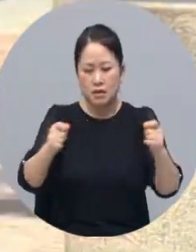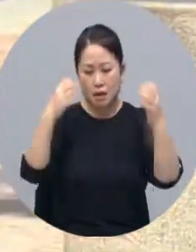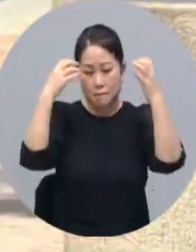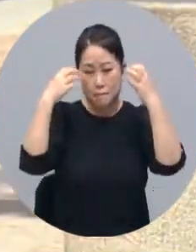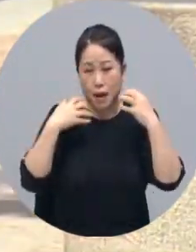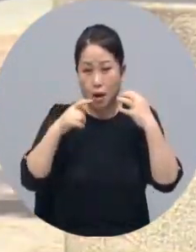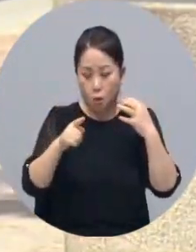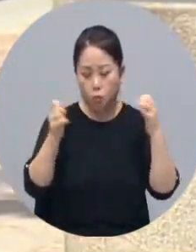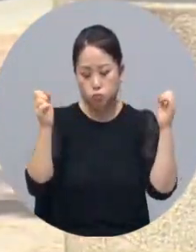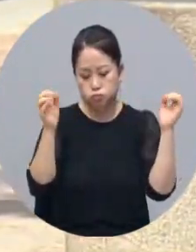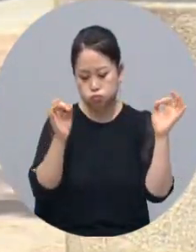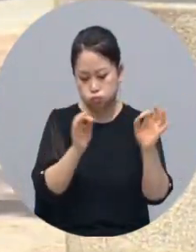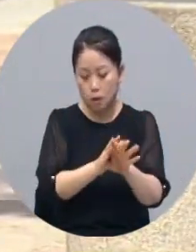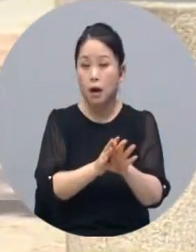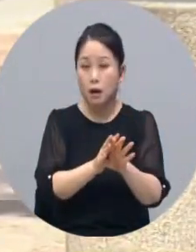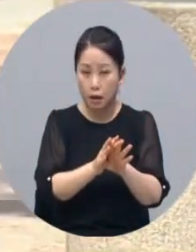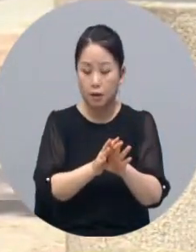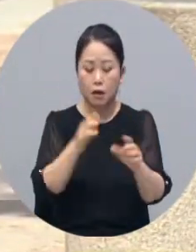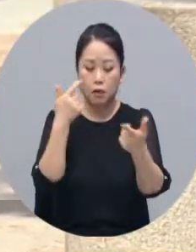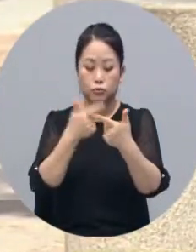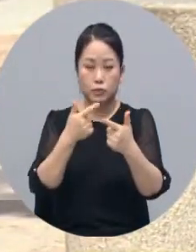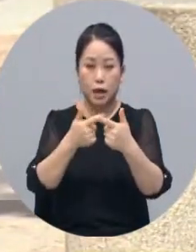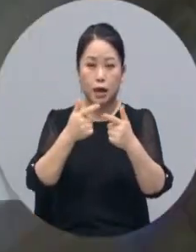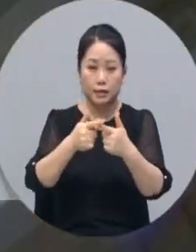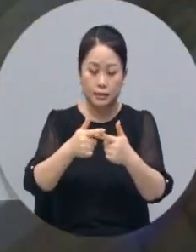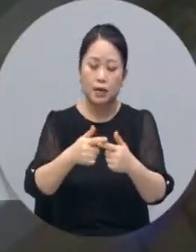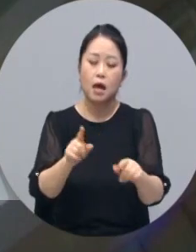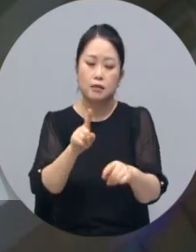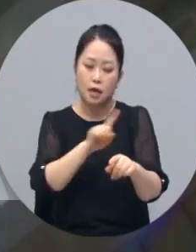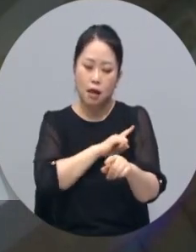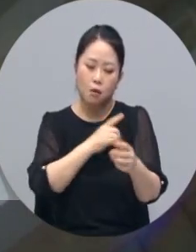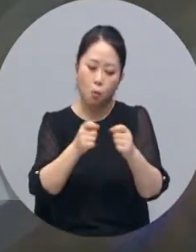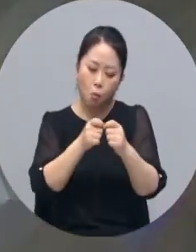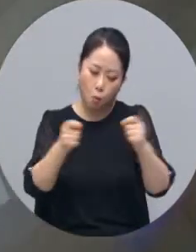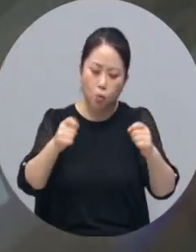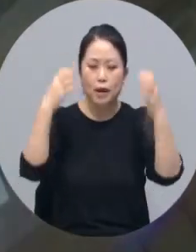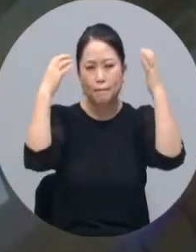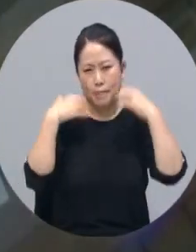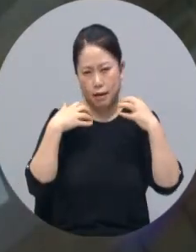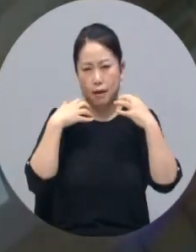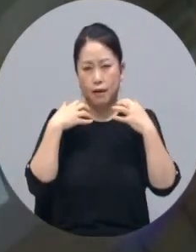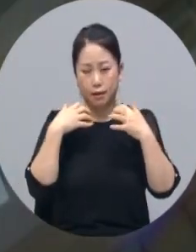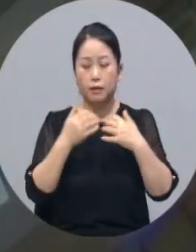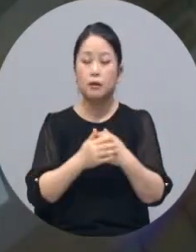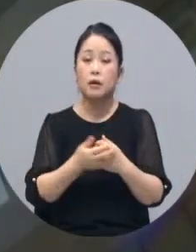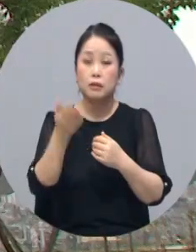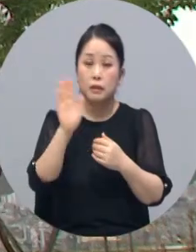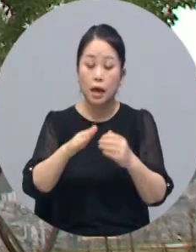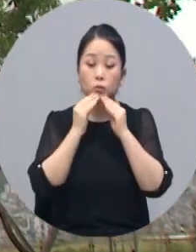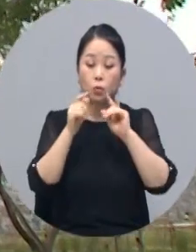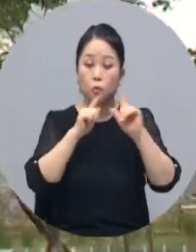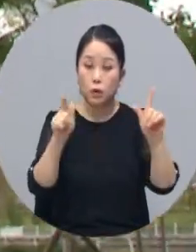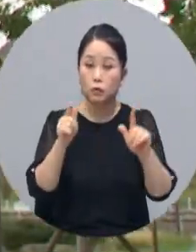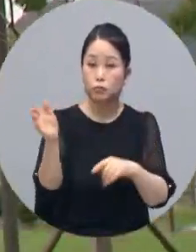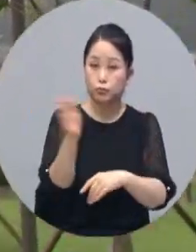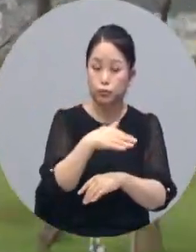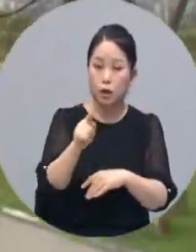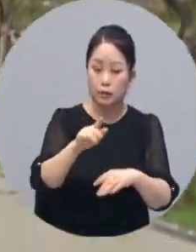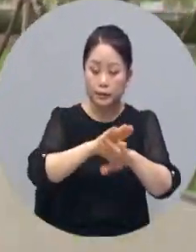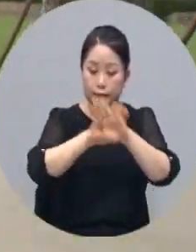기세는 꺾이겠습니다. 올해 부산은 기상관측 이래 가장 많은 폭염일수를 기록했는데요. 주말부터는 낮 최고